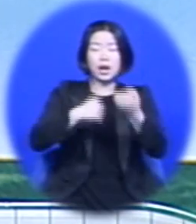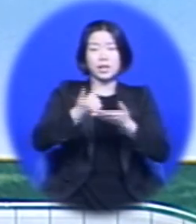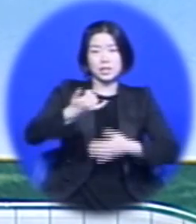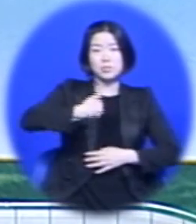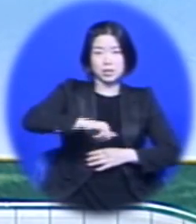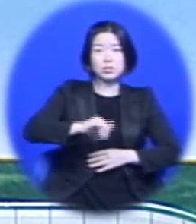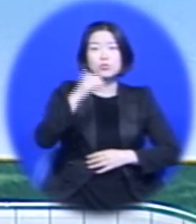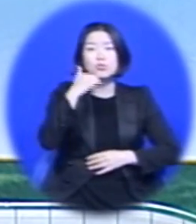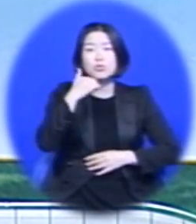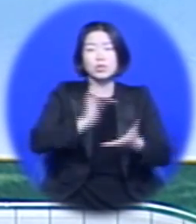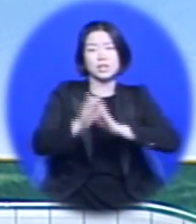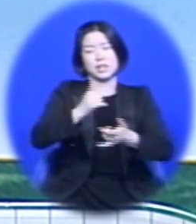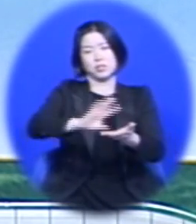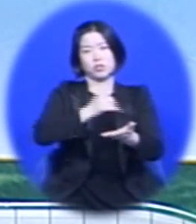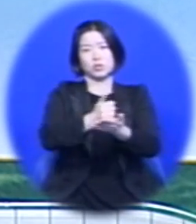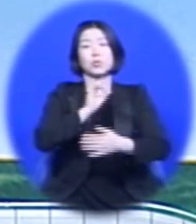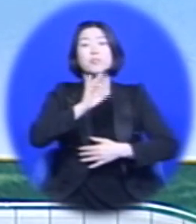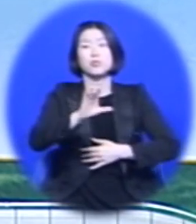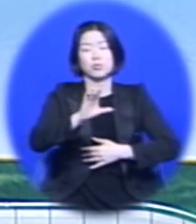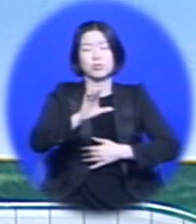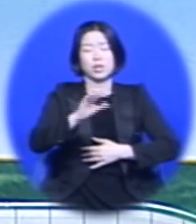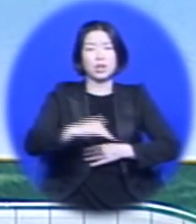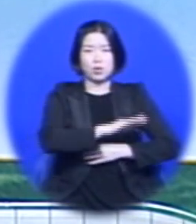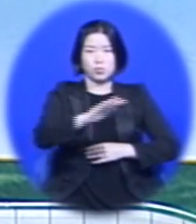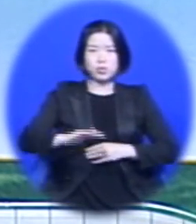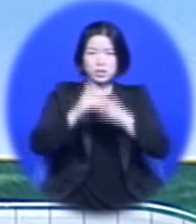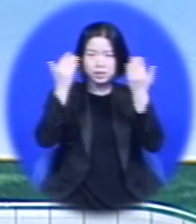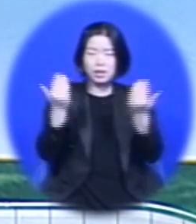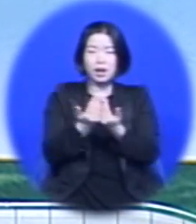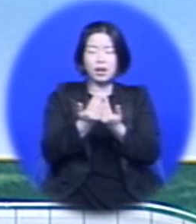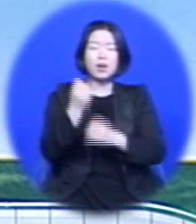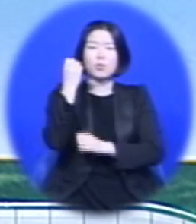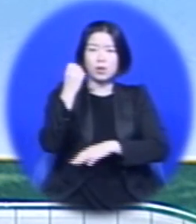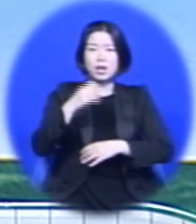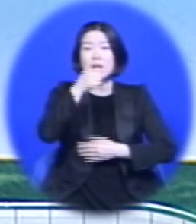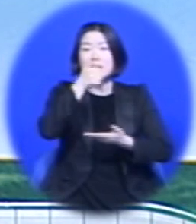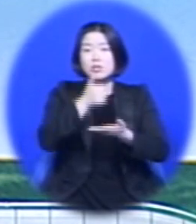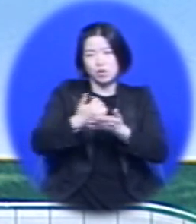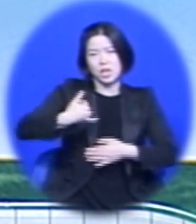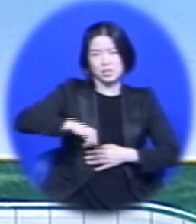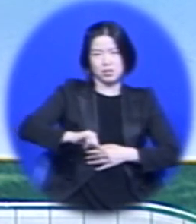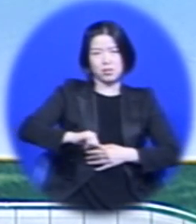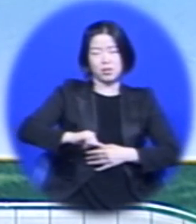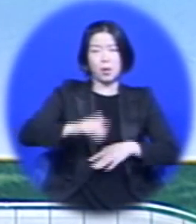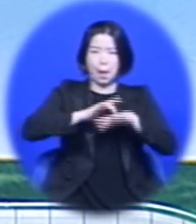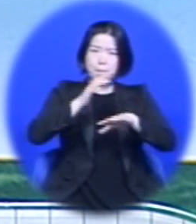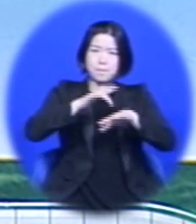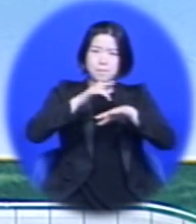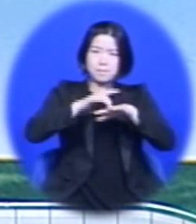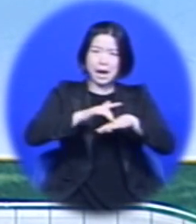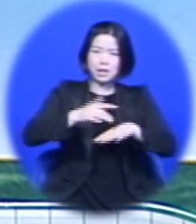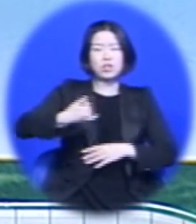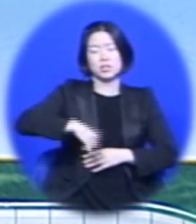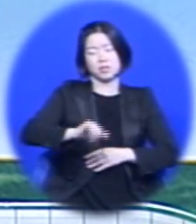경우는 예수 그리스도밖에 없으십니다. 우리는 다 본래는 죄의 자녀, 마귀의